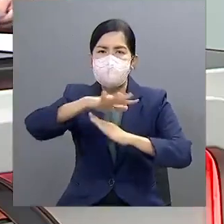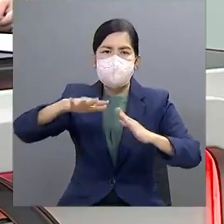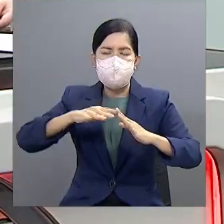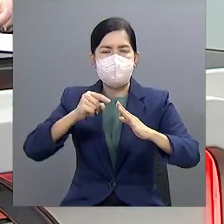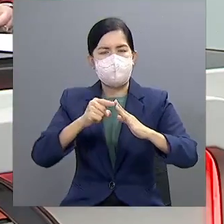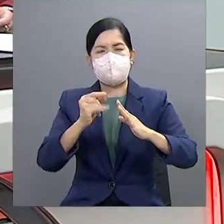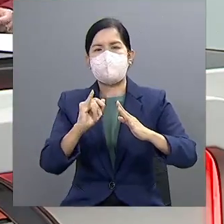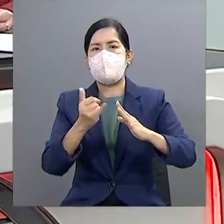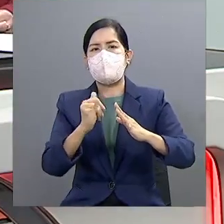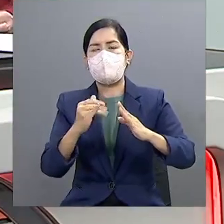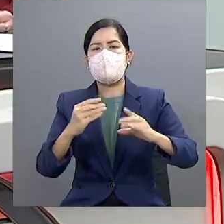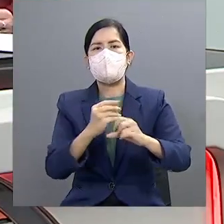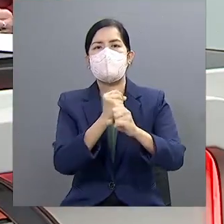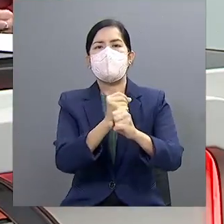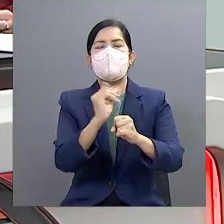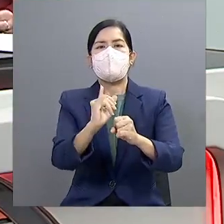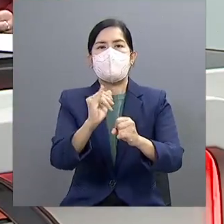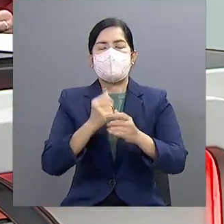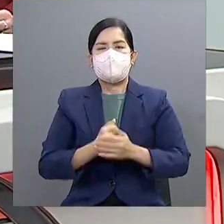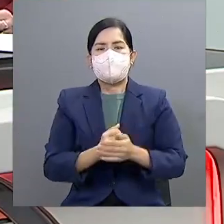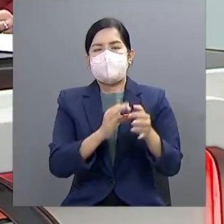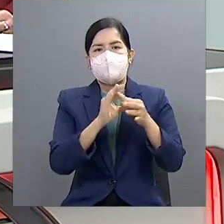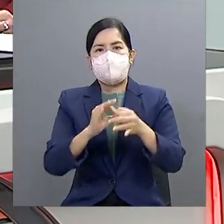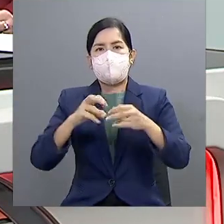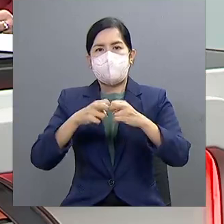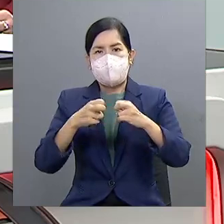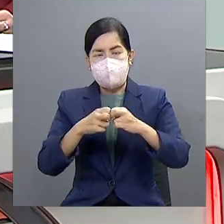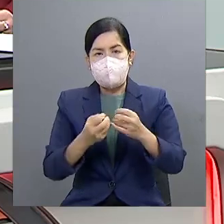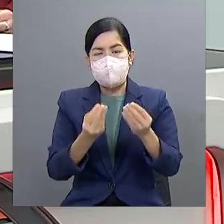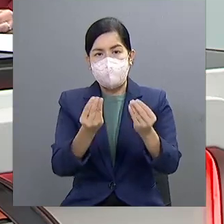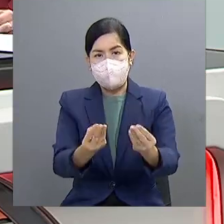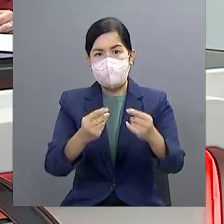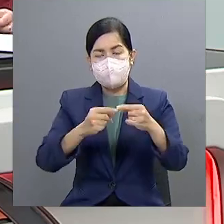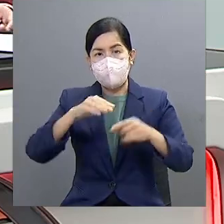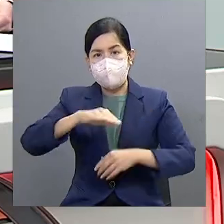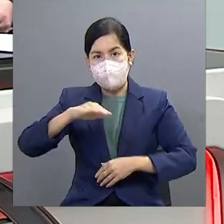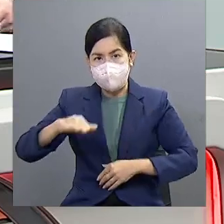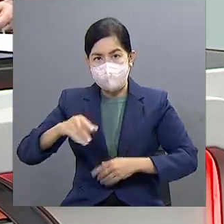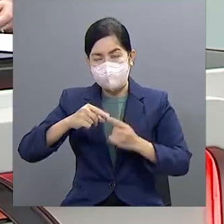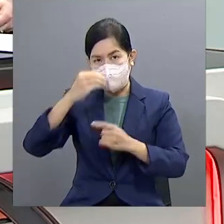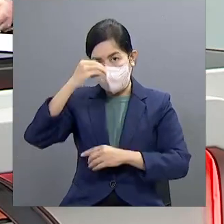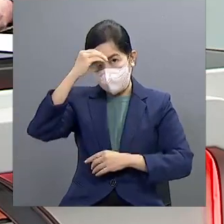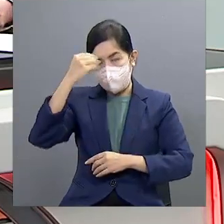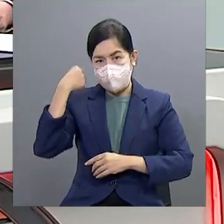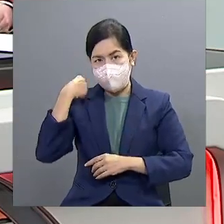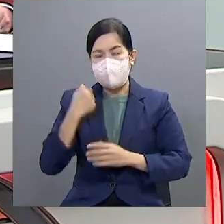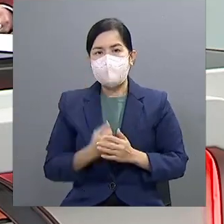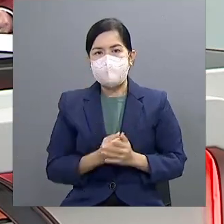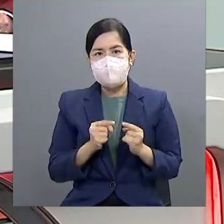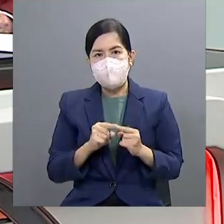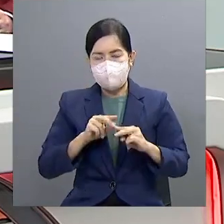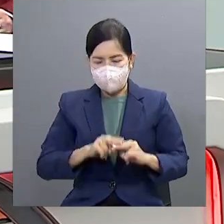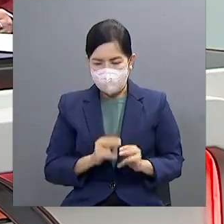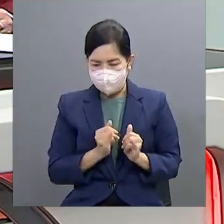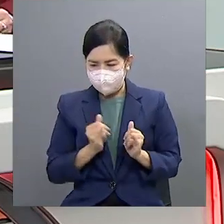ผู้ชมหลังจากที่มีกระแสวิพากษ์วิจารณ์เรื่องของการให้เด็กนักเรียนค่ะไปถือตุ๊กตากัญชาก็มีคำชี้แจงออกมานะคะว่านี่เป็นภ